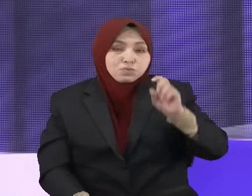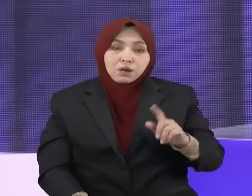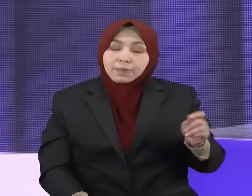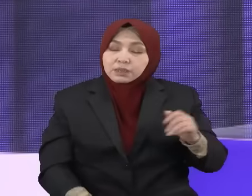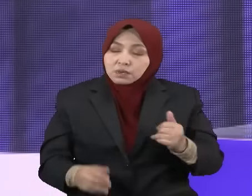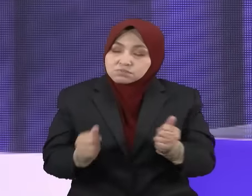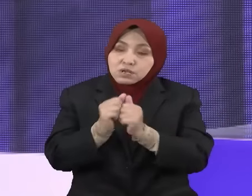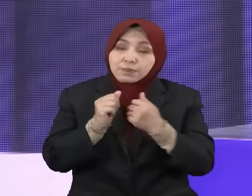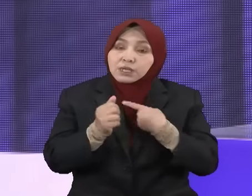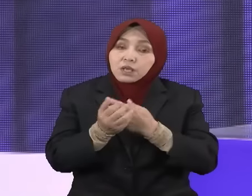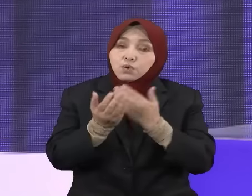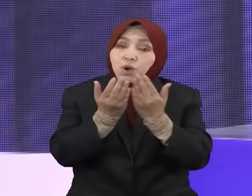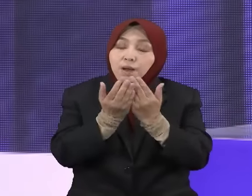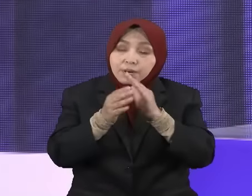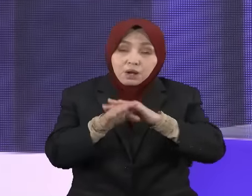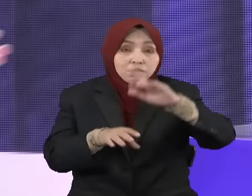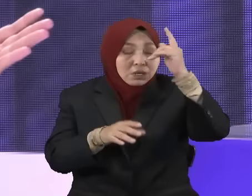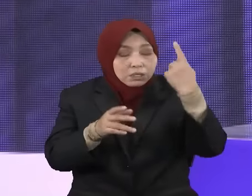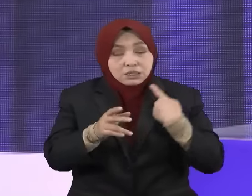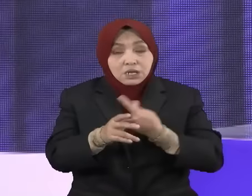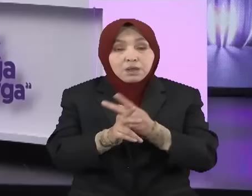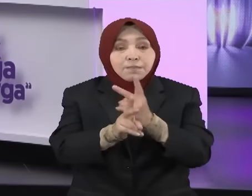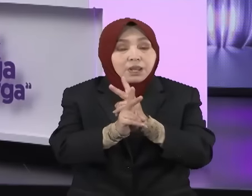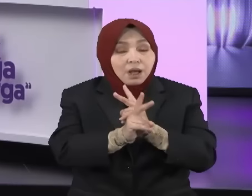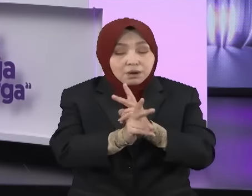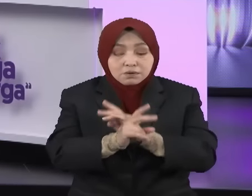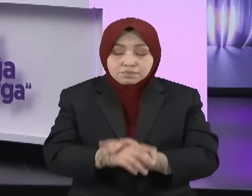kita berdoa kepada Allah agar kita dipelihara. Sama-sama kita.